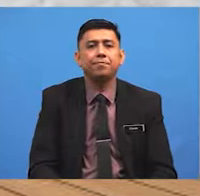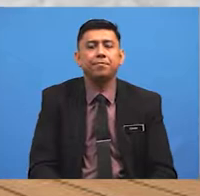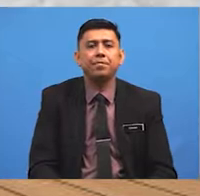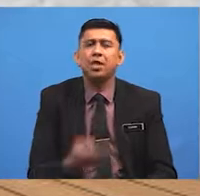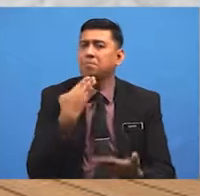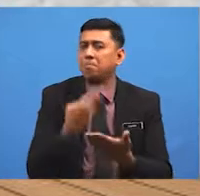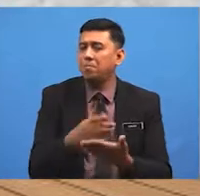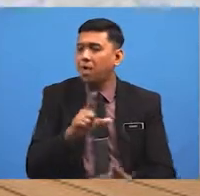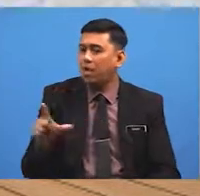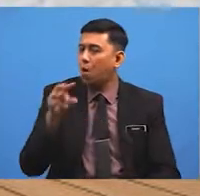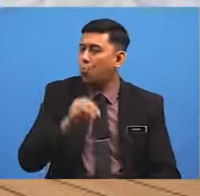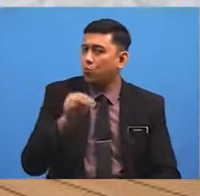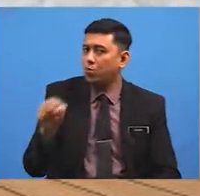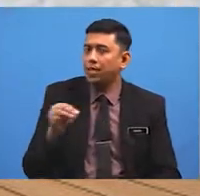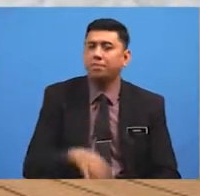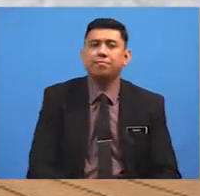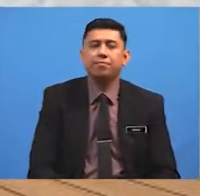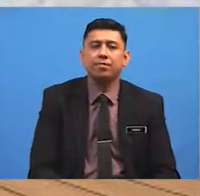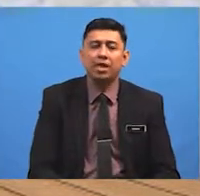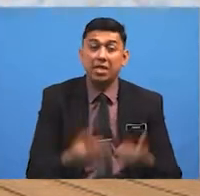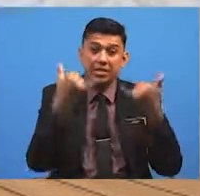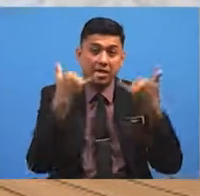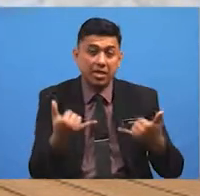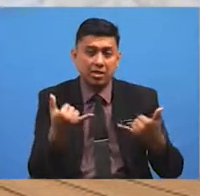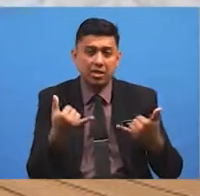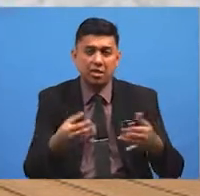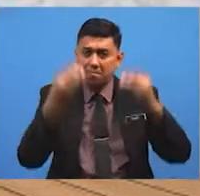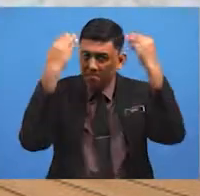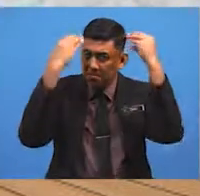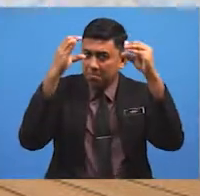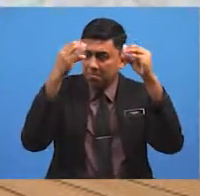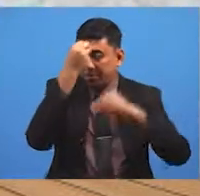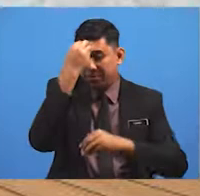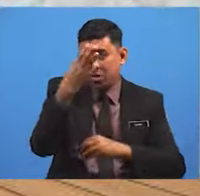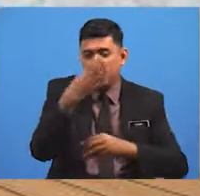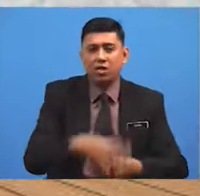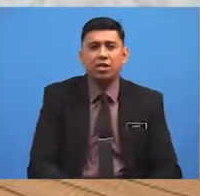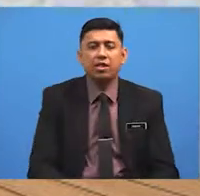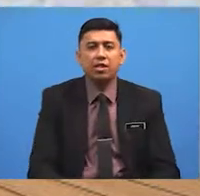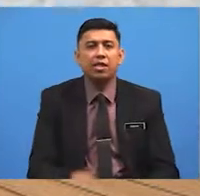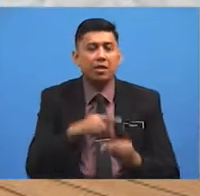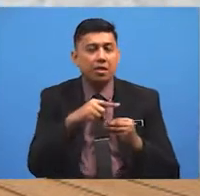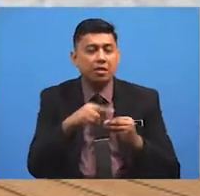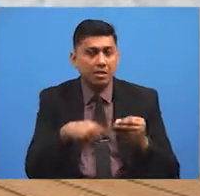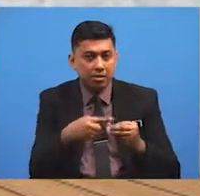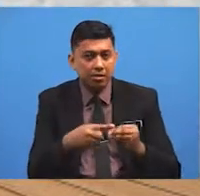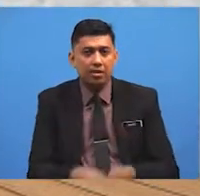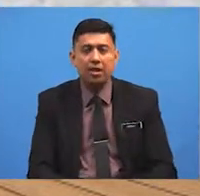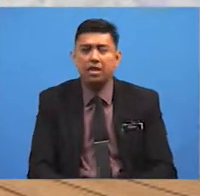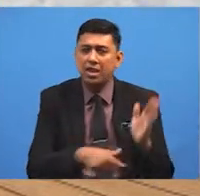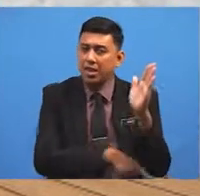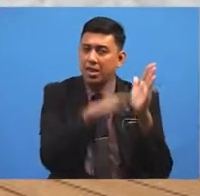Baiklah murid-murid sedang Ceko akan Terangkan punya berkaitan dengan